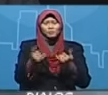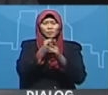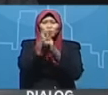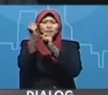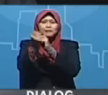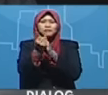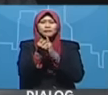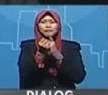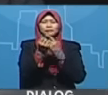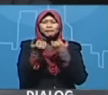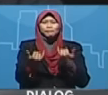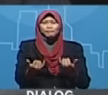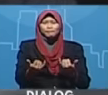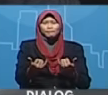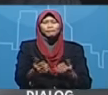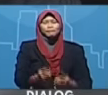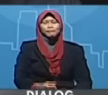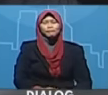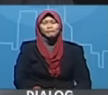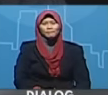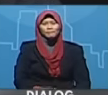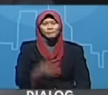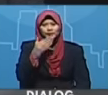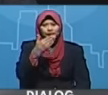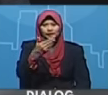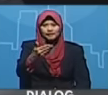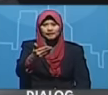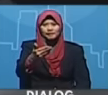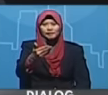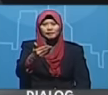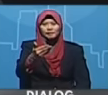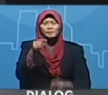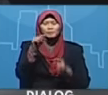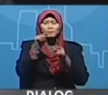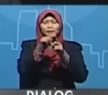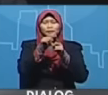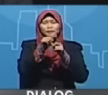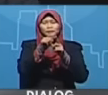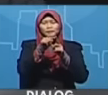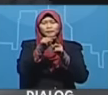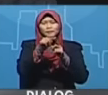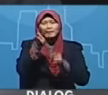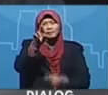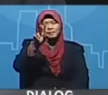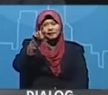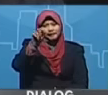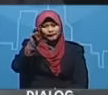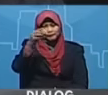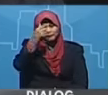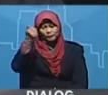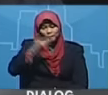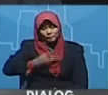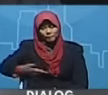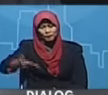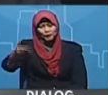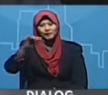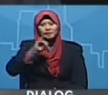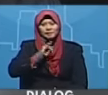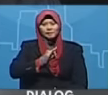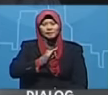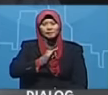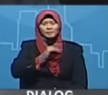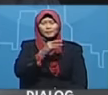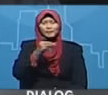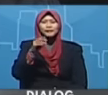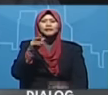dalam negara. Bagaimana agaknya? Okey, terima kasih Encik Suhaimi, dan terima kasih kepada pihak RTM yang sudi menjemput saya bagi pihak Kementerian